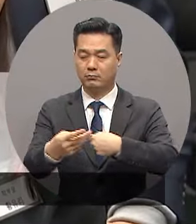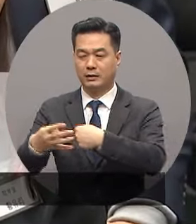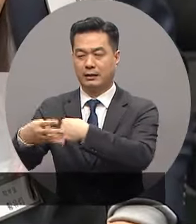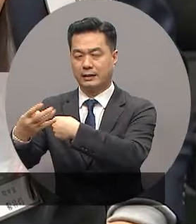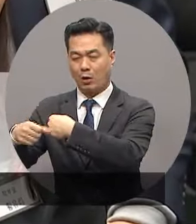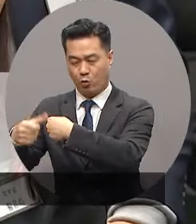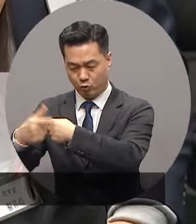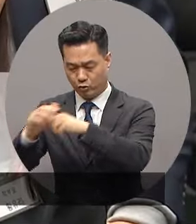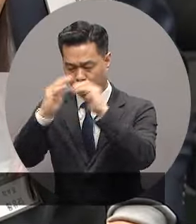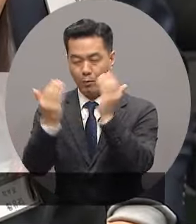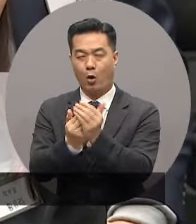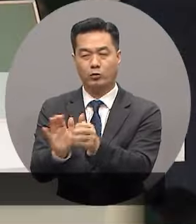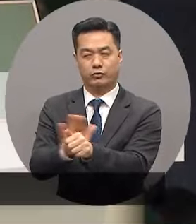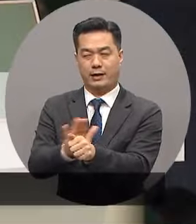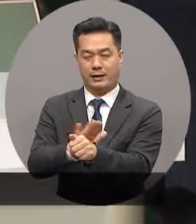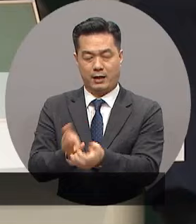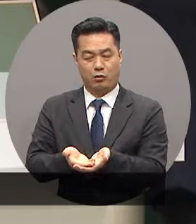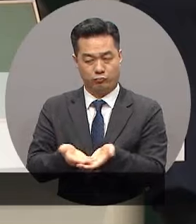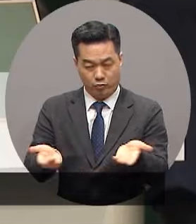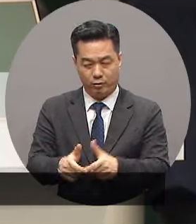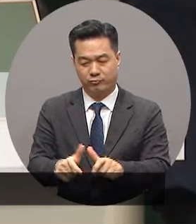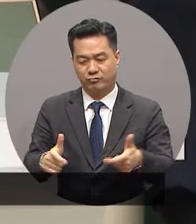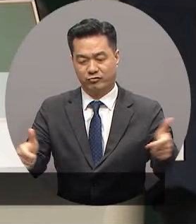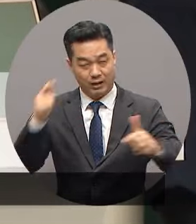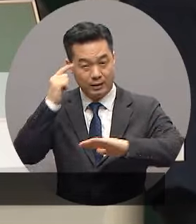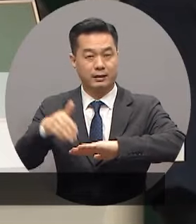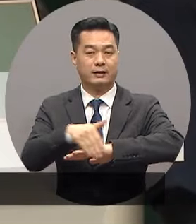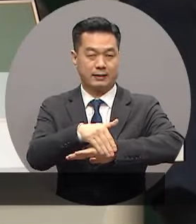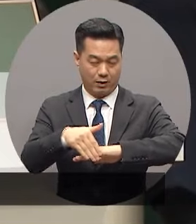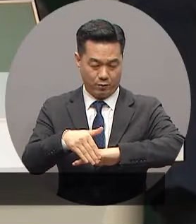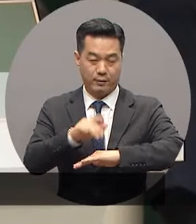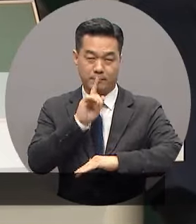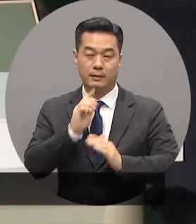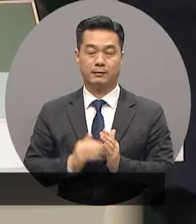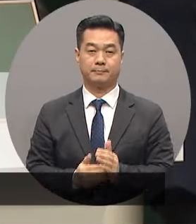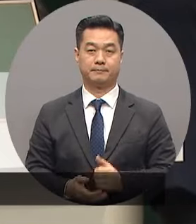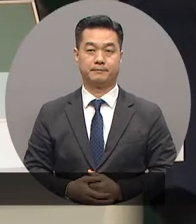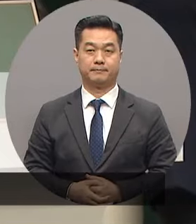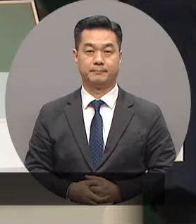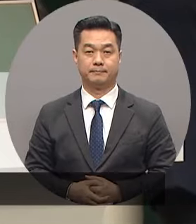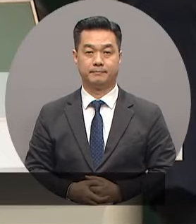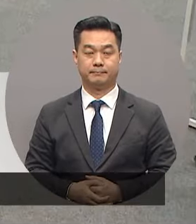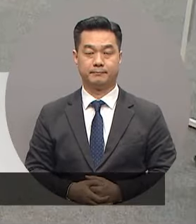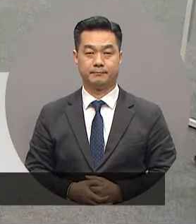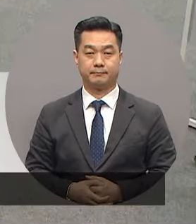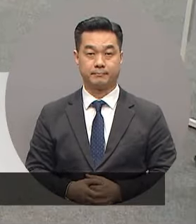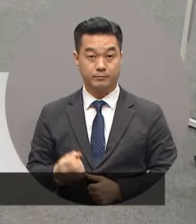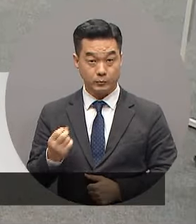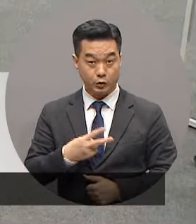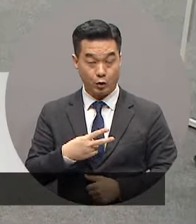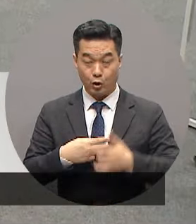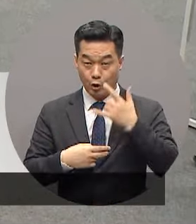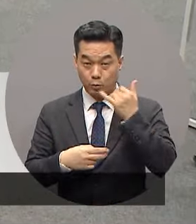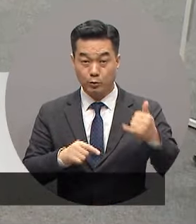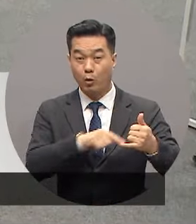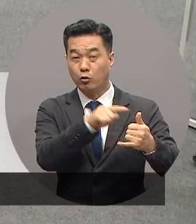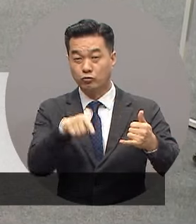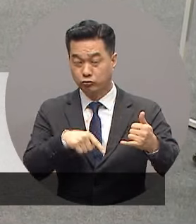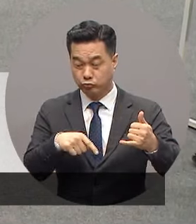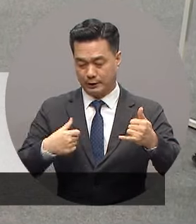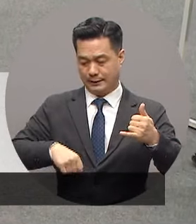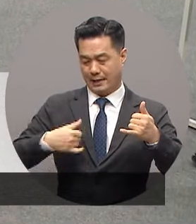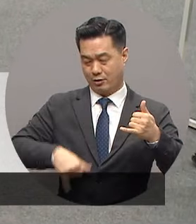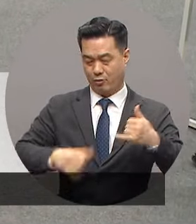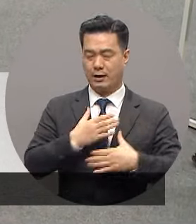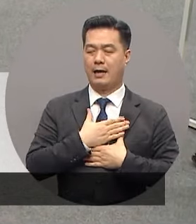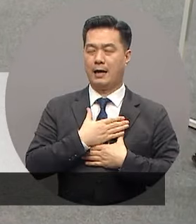고학년까지 모두 혜택을 누릴 수 있게 해나갈 계획이라며 이같이 말했습니다. 윤 대통령은 학부모들께서 아이를